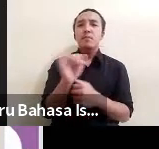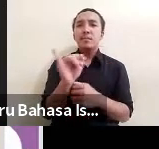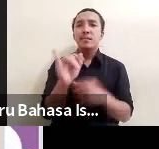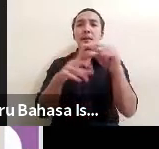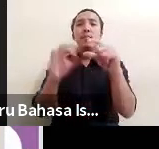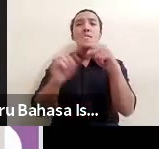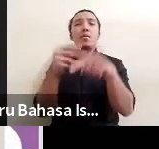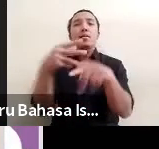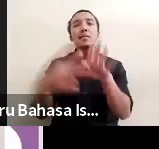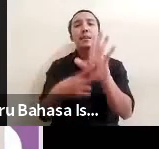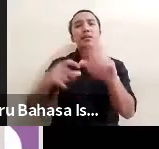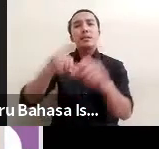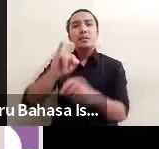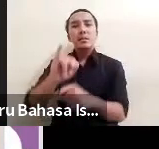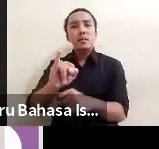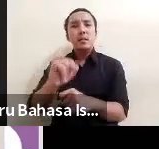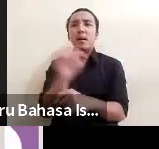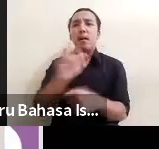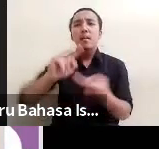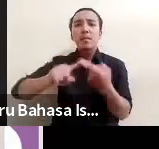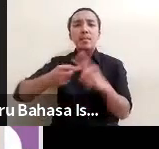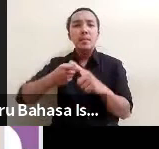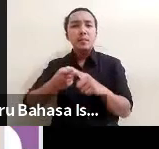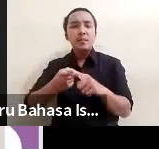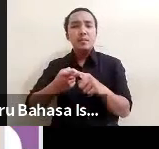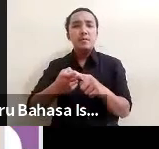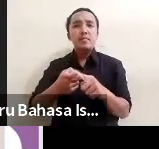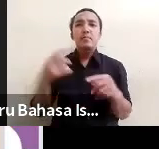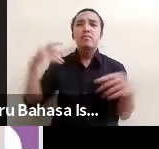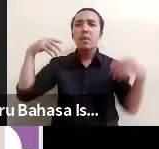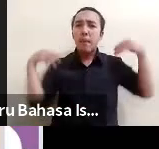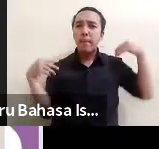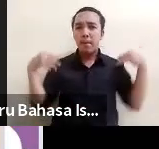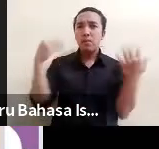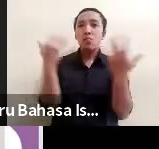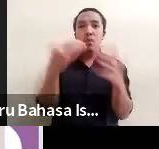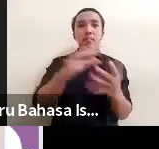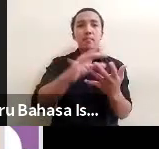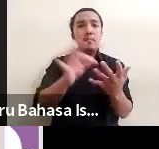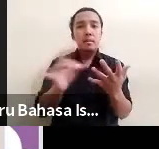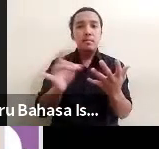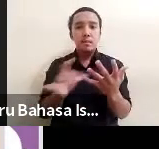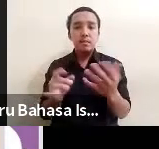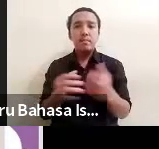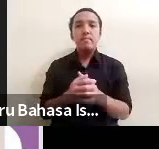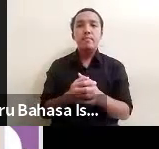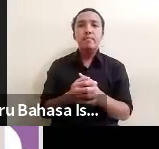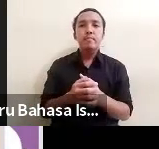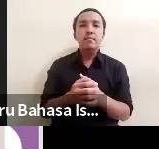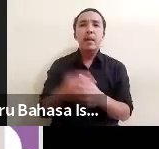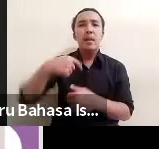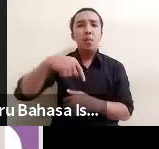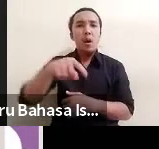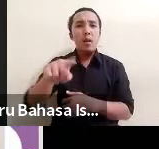potensi yang ada di teman-teman difabel sudah kita pilah, ya, sudah kita pilah jenisnya, itu kita integrasi melalui program, Pak. Yang